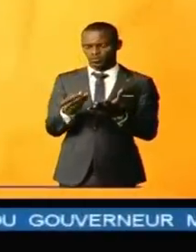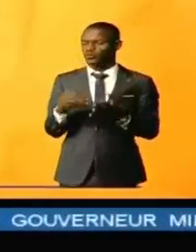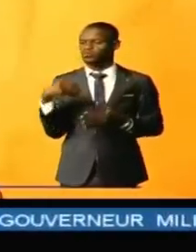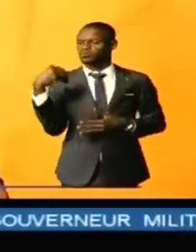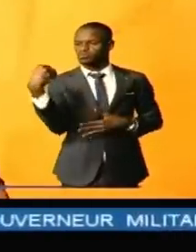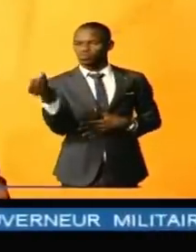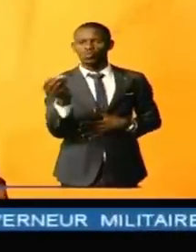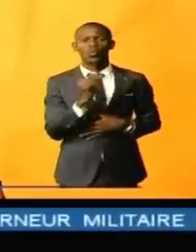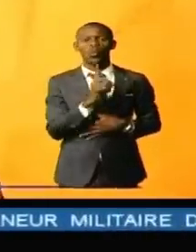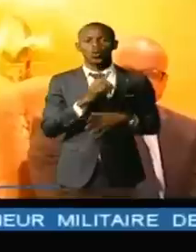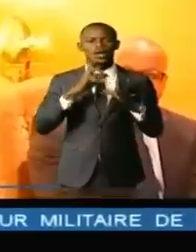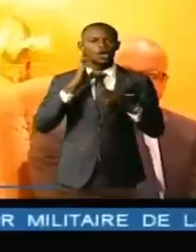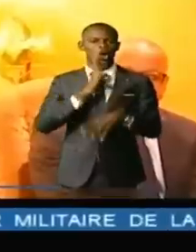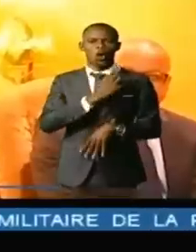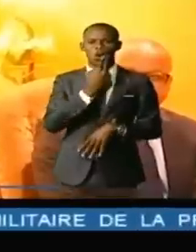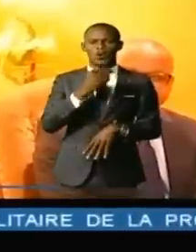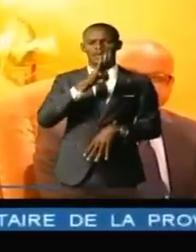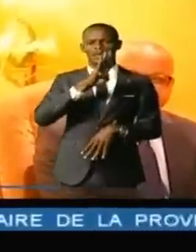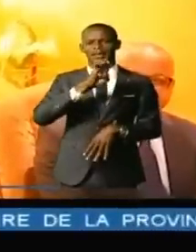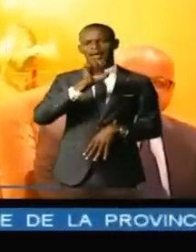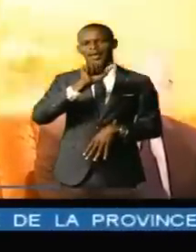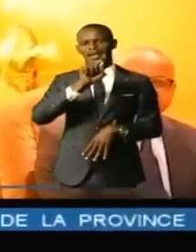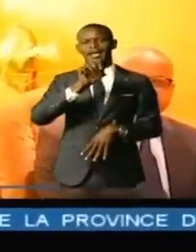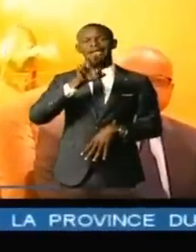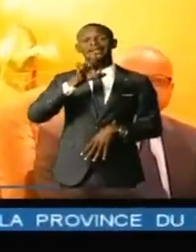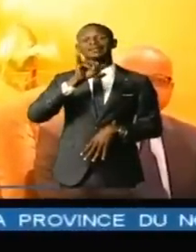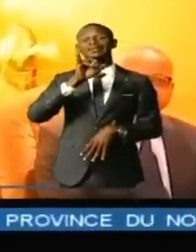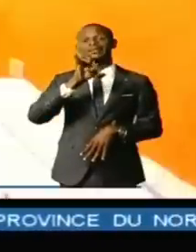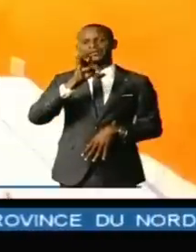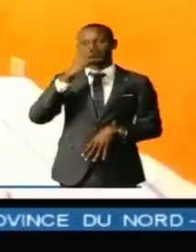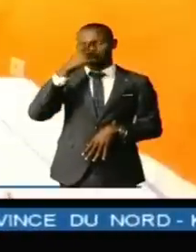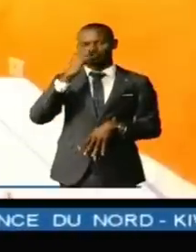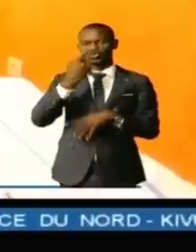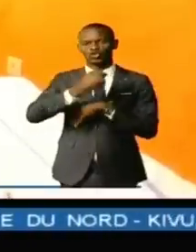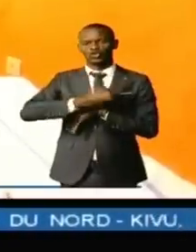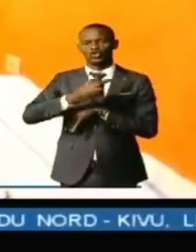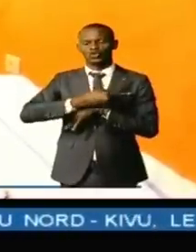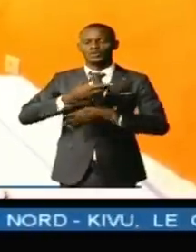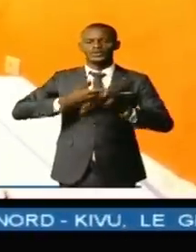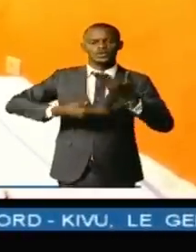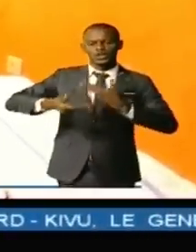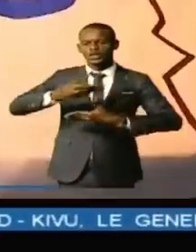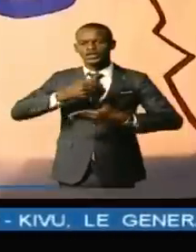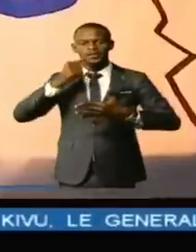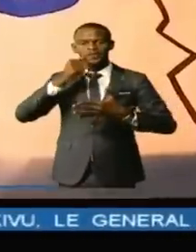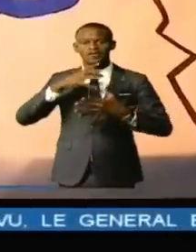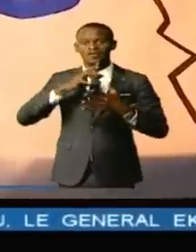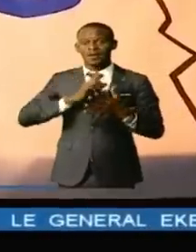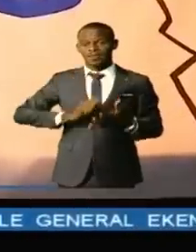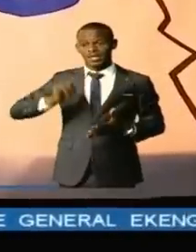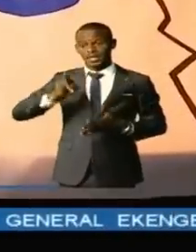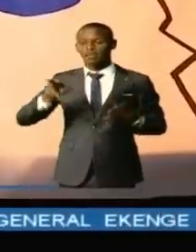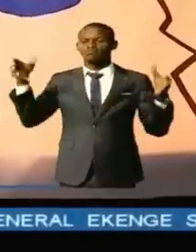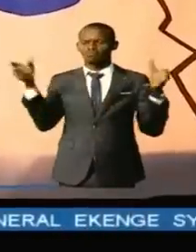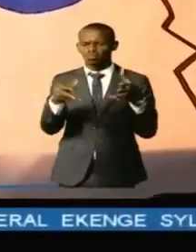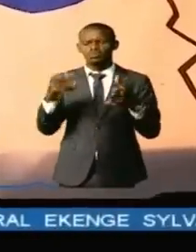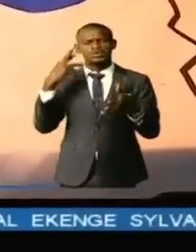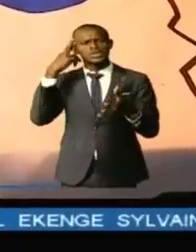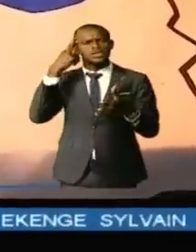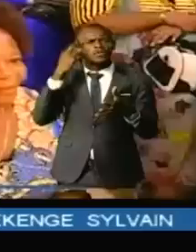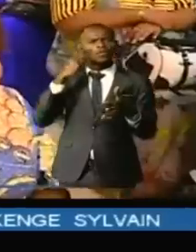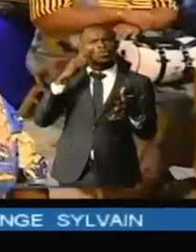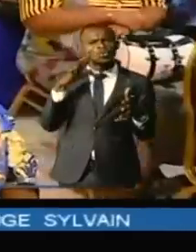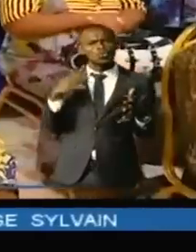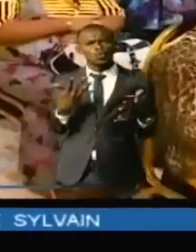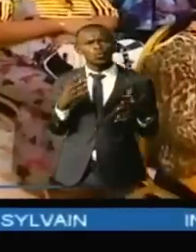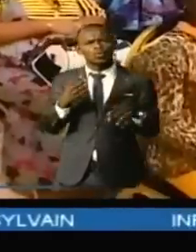à l'occasion de la journée spéciale d'échange organisée par la Ligue de Femmes de l'UDPS pour réfléchir sur les initiatives de développement